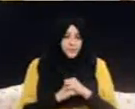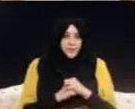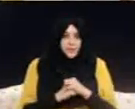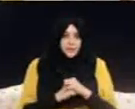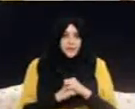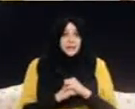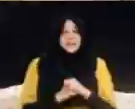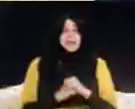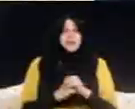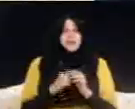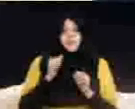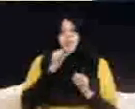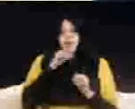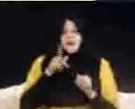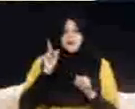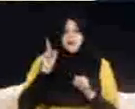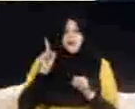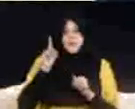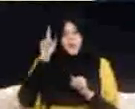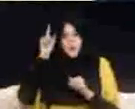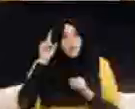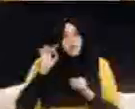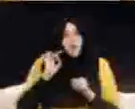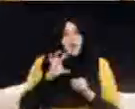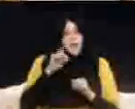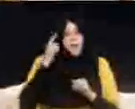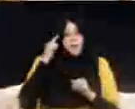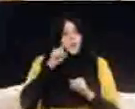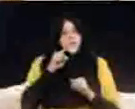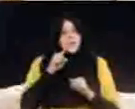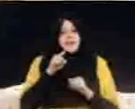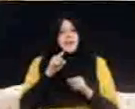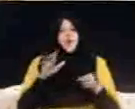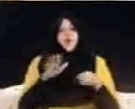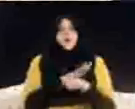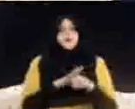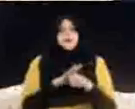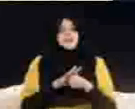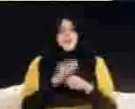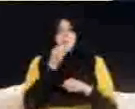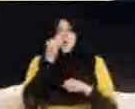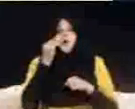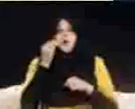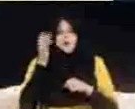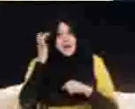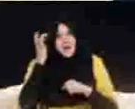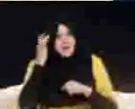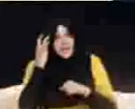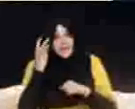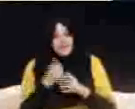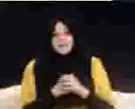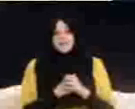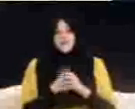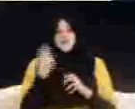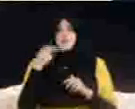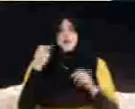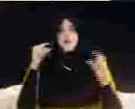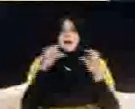إنما بعثت لأتمم صالح الأخلاق. هذه رواية في الأدب المفرد رقم